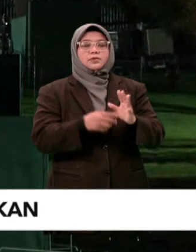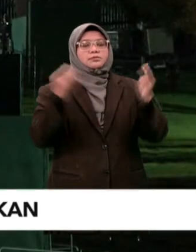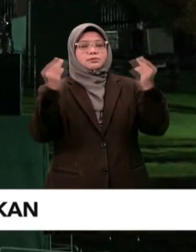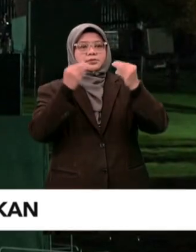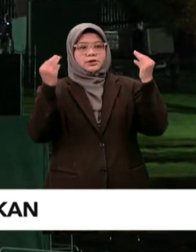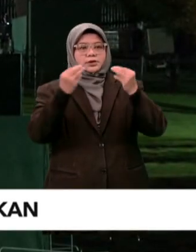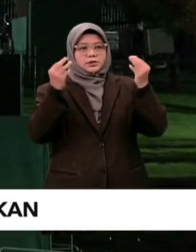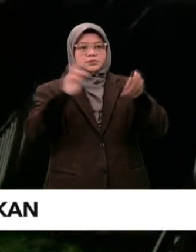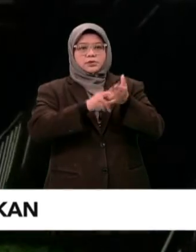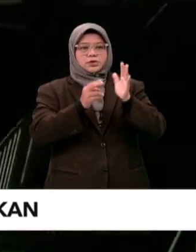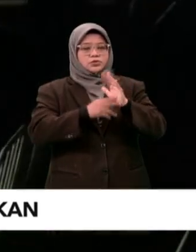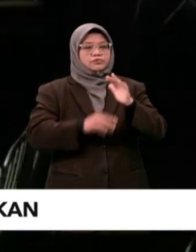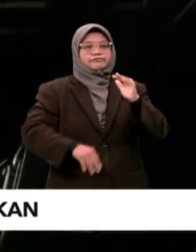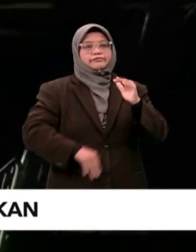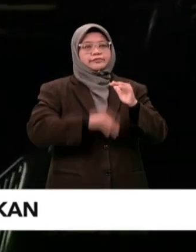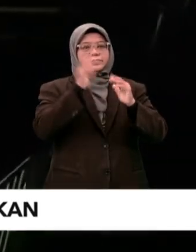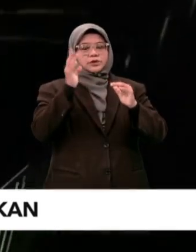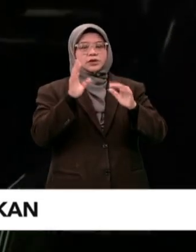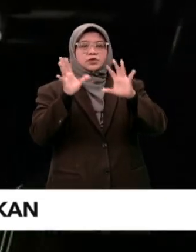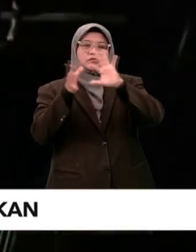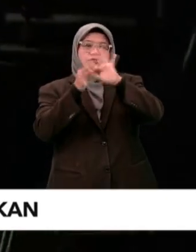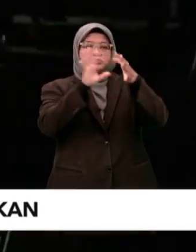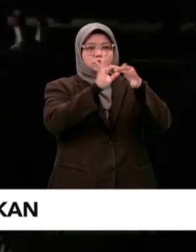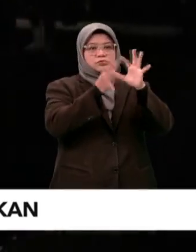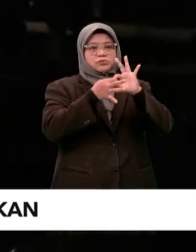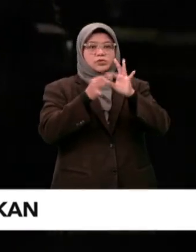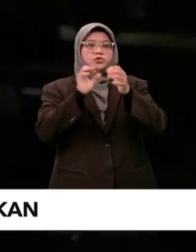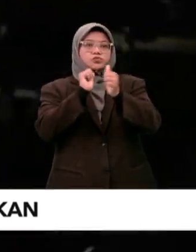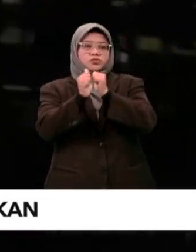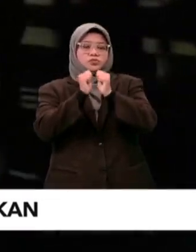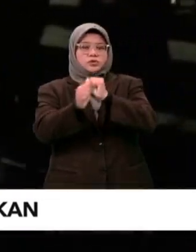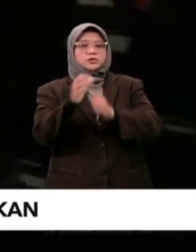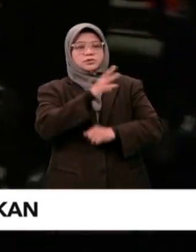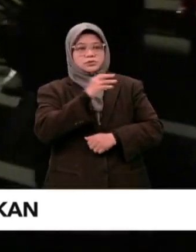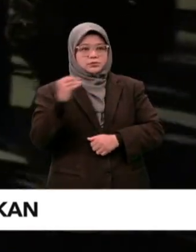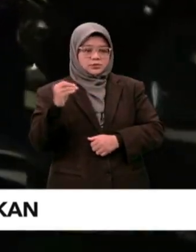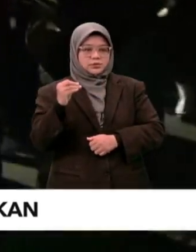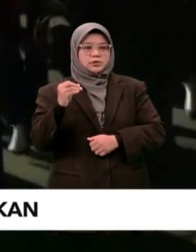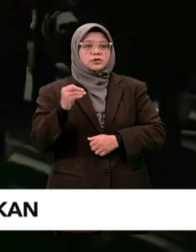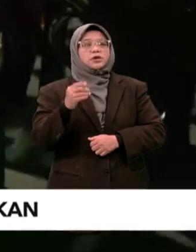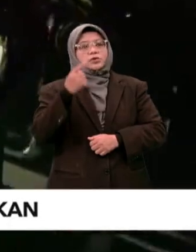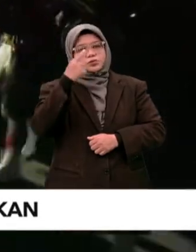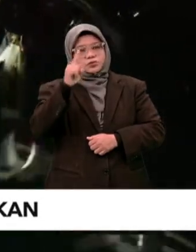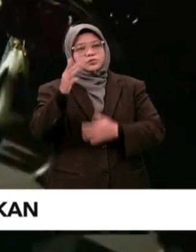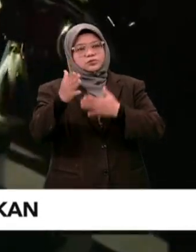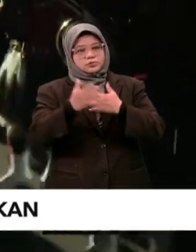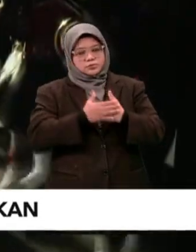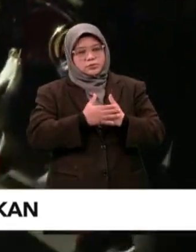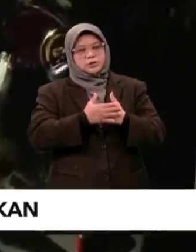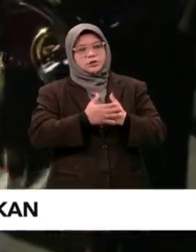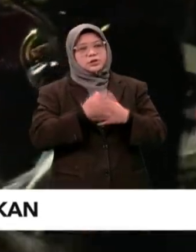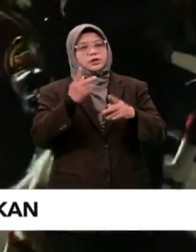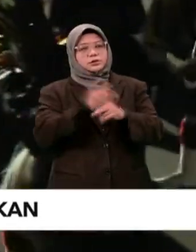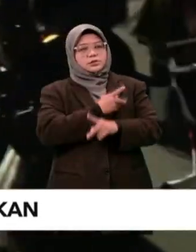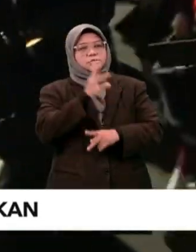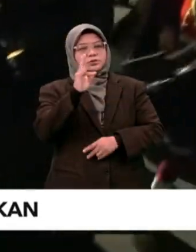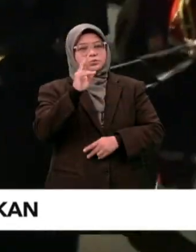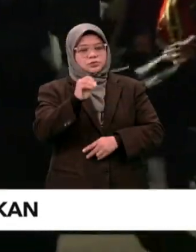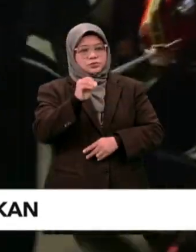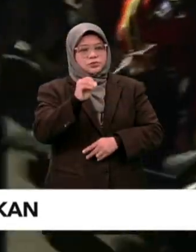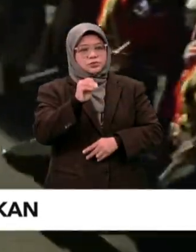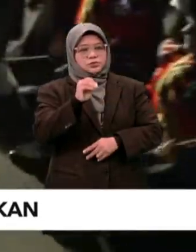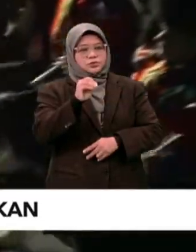mengatasi sesukan Olympic musim panas 2012 dan juubilitas ulang tahun ke-70 Baginda